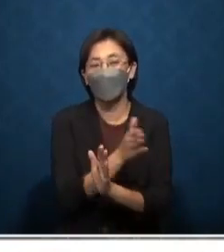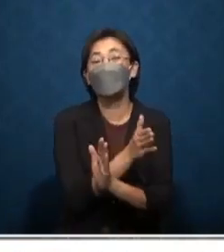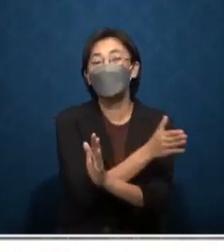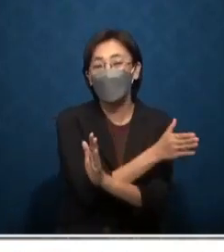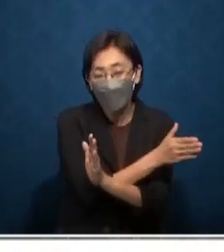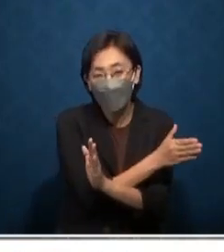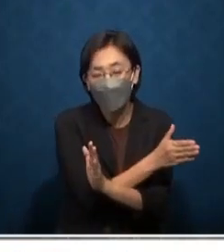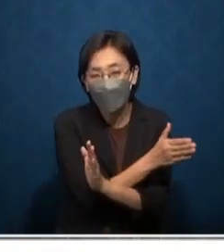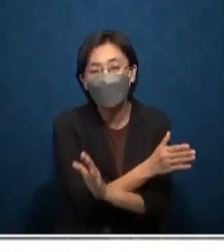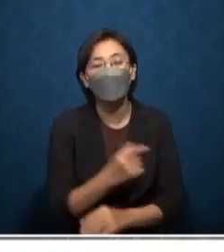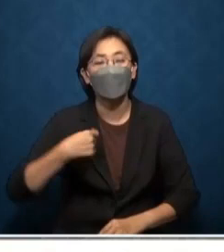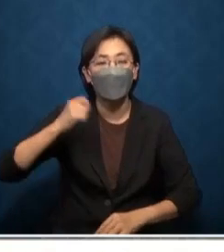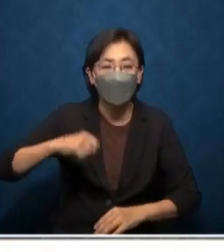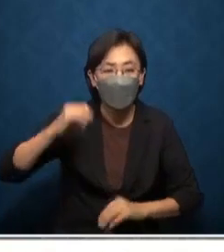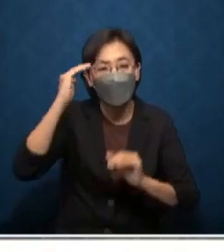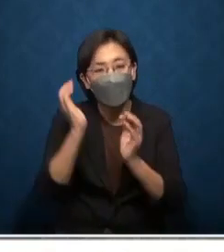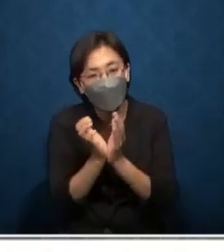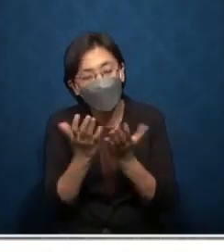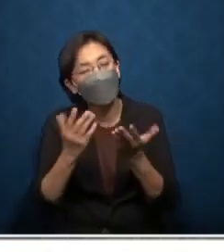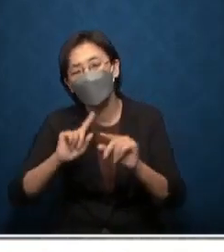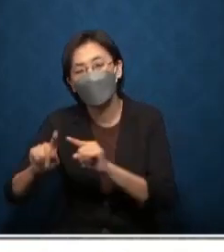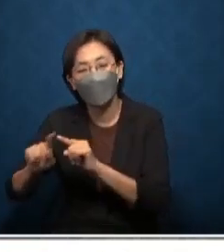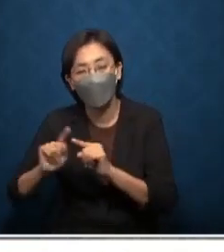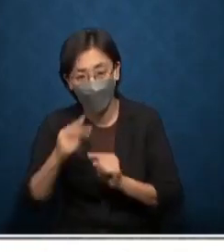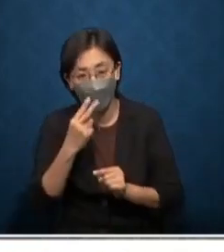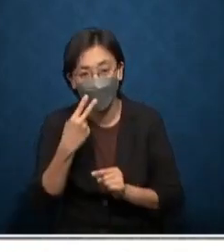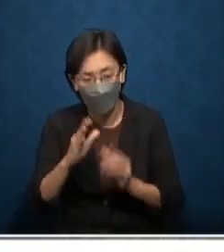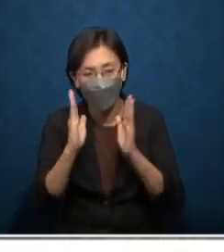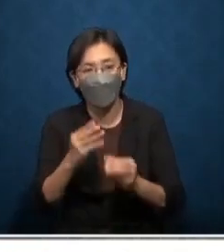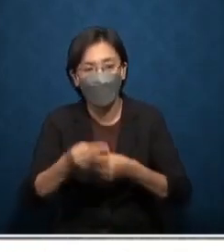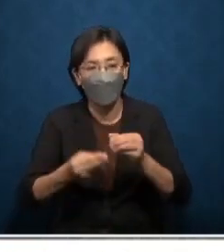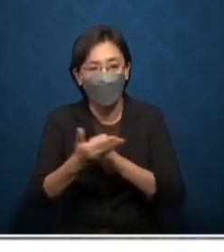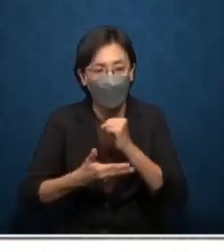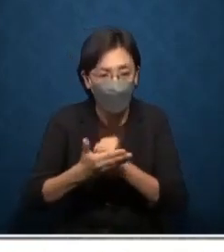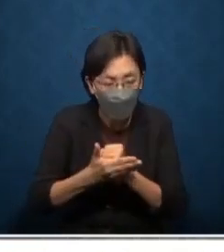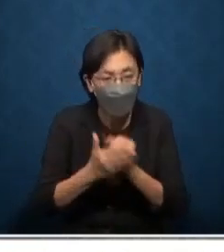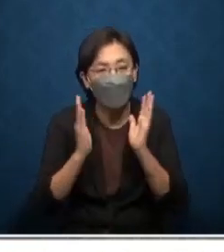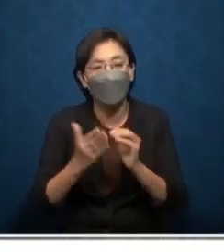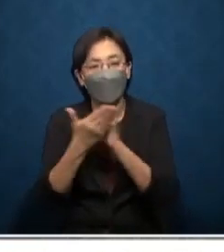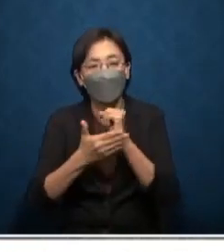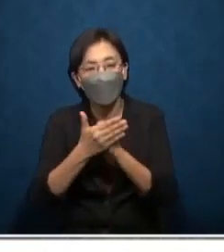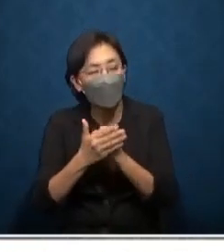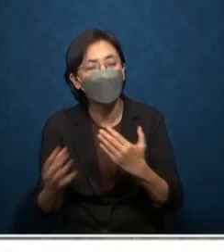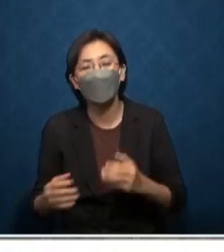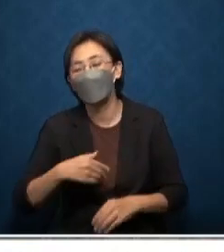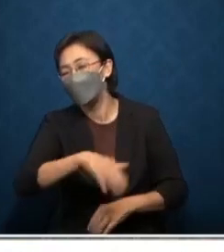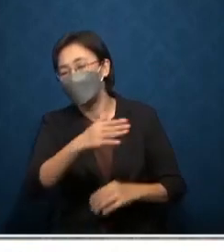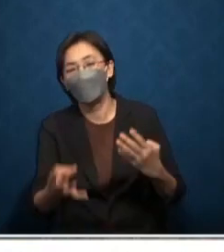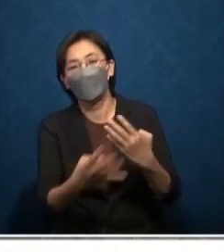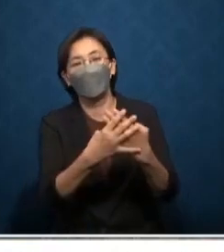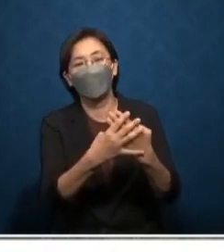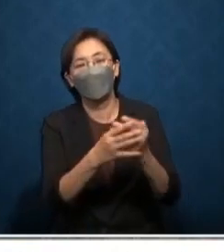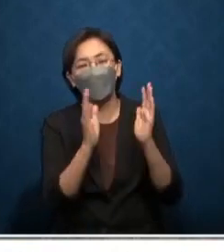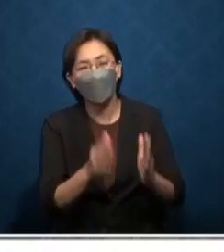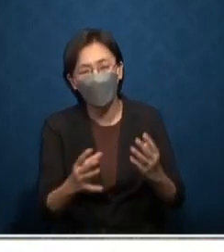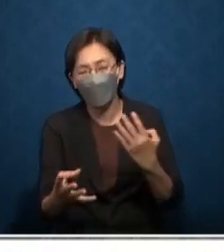กระบวนการยุธิธรรเห็นได้ว่ติดยาเสบติด คนค้ายาเสบติด คนเสบ เอาไปขังกัหมดคุกก็